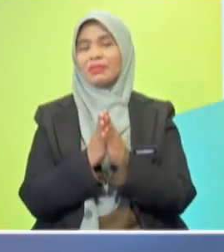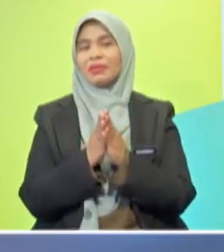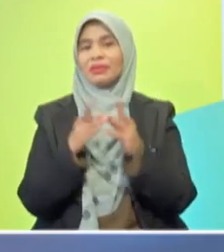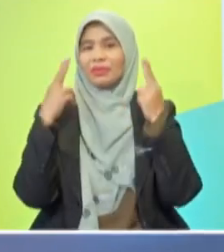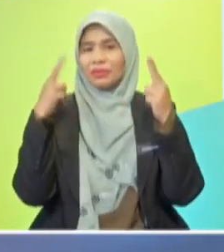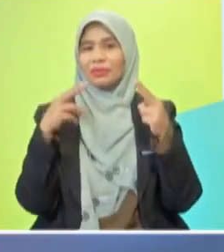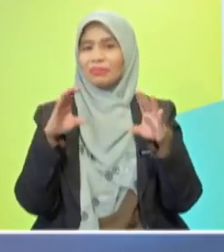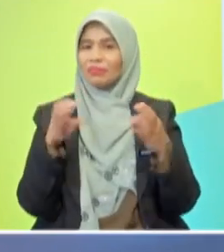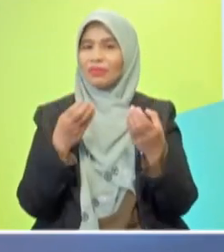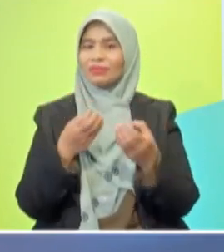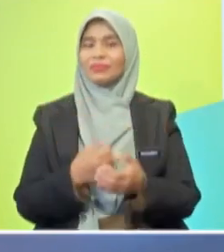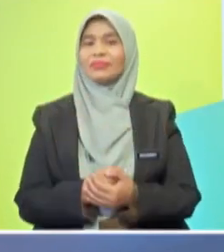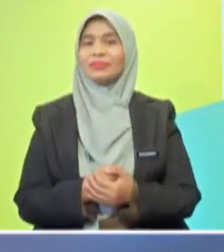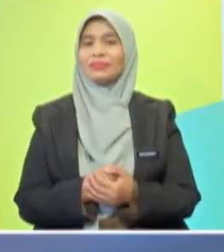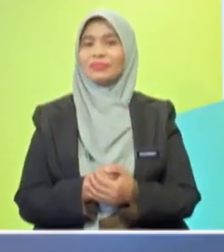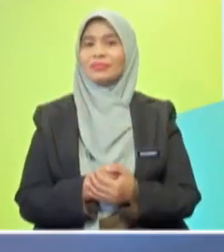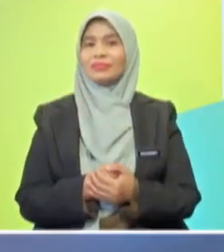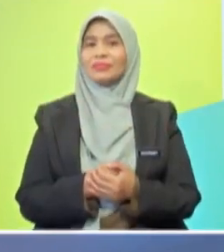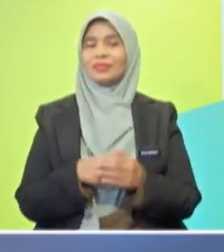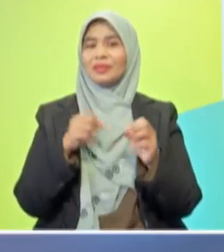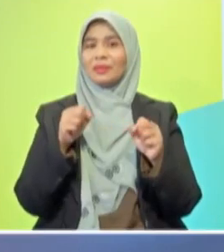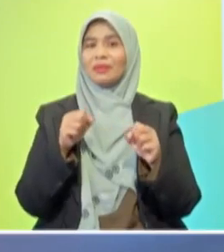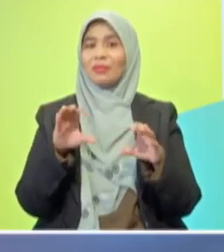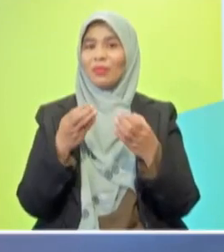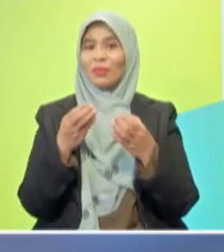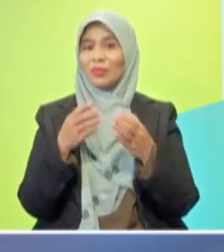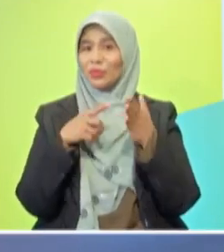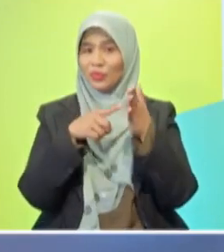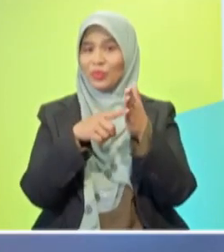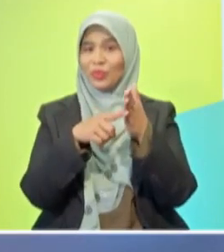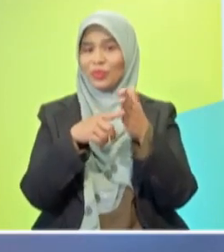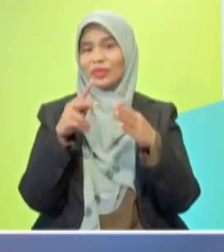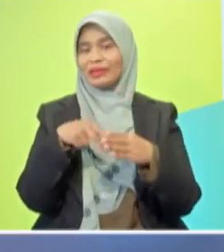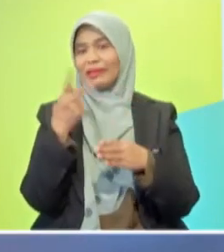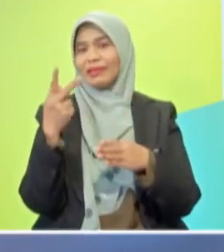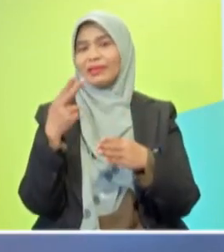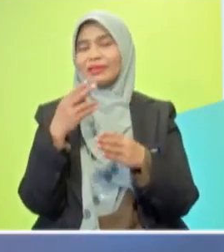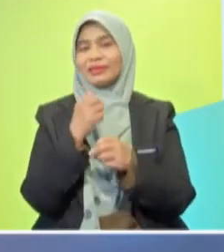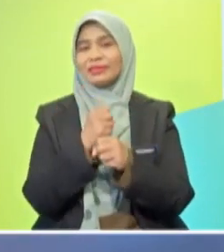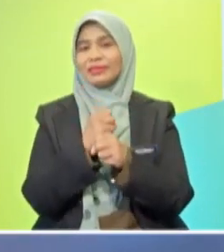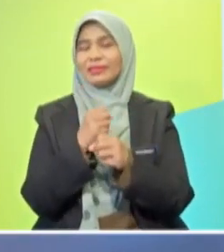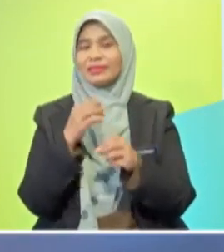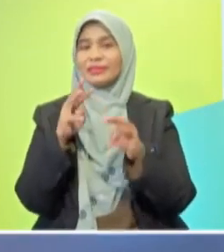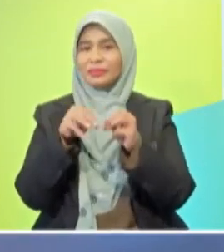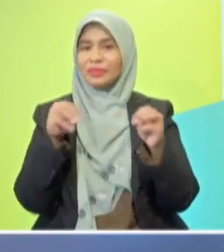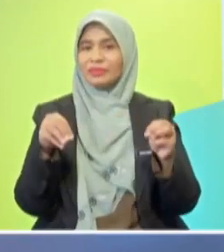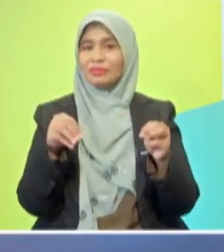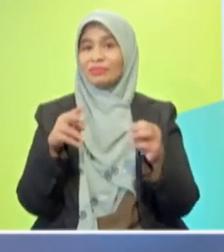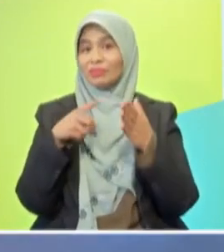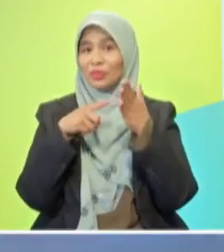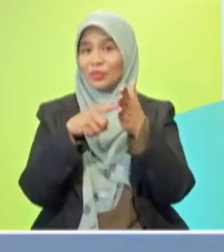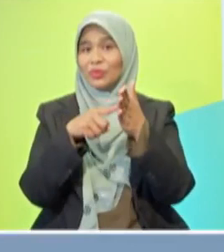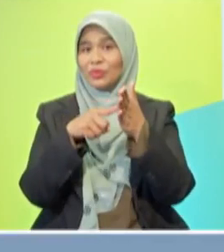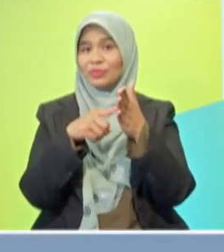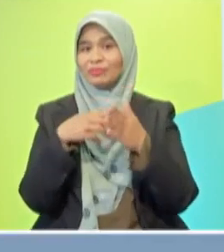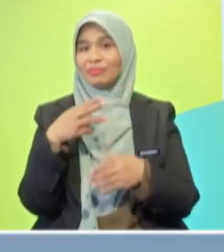Okey, boleh angkat semua poster dan juga brosur yang murid-murid kita sediakan. Okey, boleh angkat hasil kerja kita?